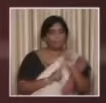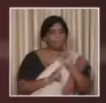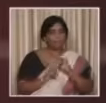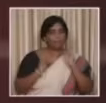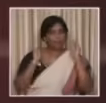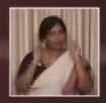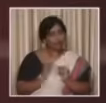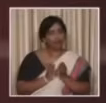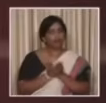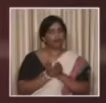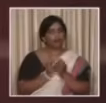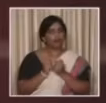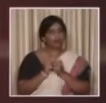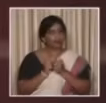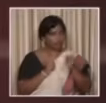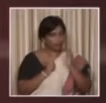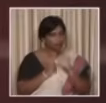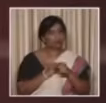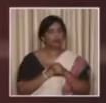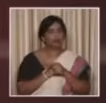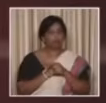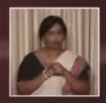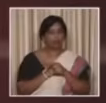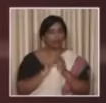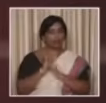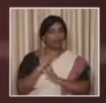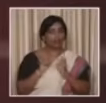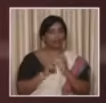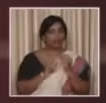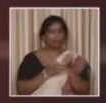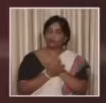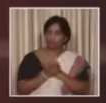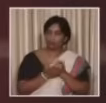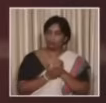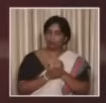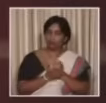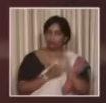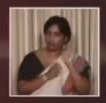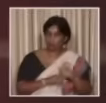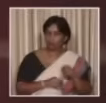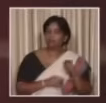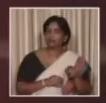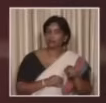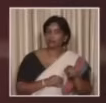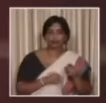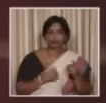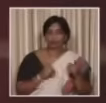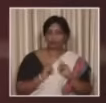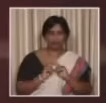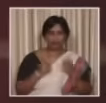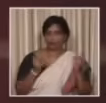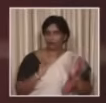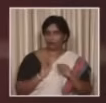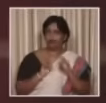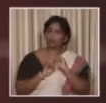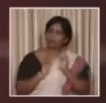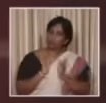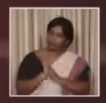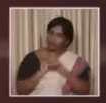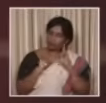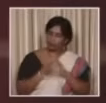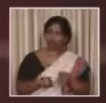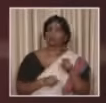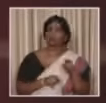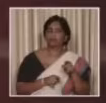අවම ශික්ෂණය පවත්වාගෙන යන්න මේ මන්ත්‍රීවරු සෑම කෙනෙකුටම තියෙනවා. ඒක වෙනසක් නෑ. ඒක අගමැතිතුමාටත් ඒ